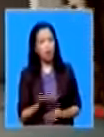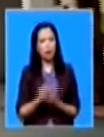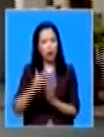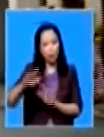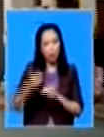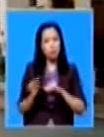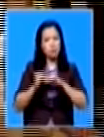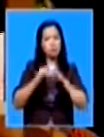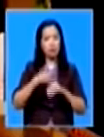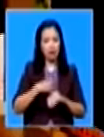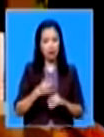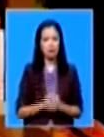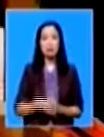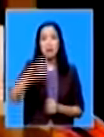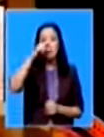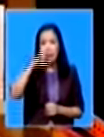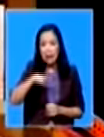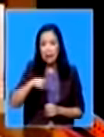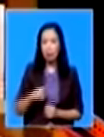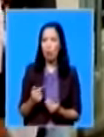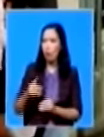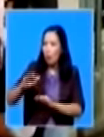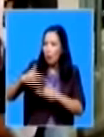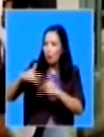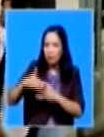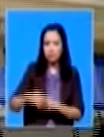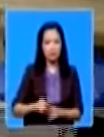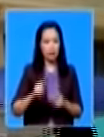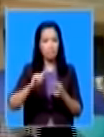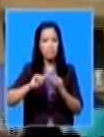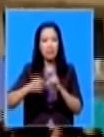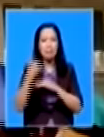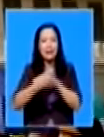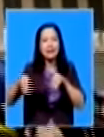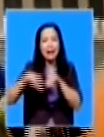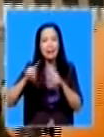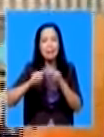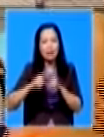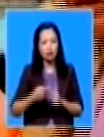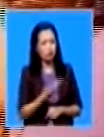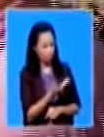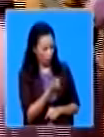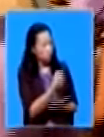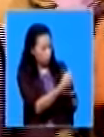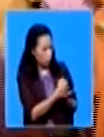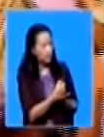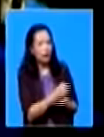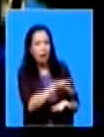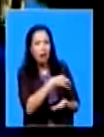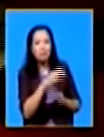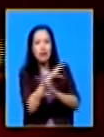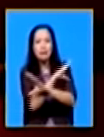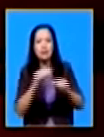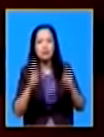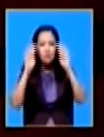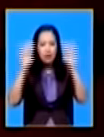งขึ้นอยากให้มียกระดับไม่ใช่เรารับจากเขามาข้างเดียวนี่เพื่อนเราขอมาผมก็บอกเอางี้สิผมคิดเร็วๆว่าถ้าเราทำคลัสเตอร์ของการท่